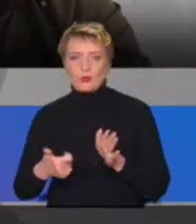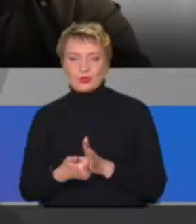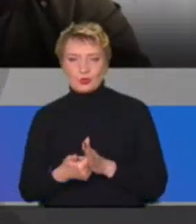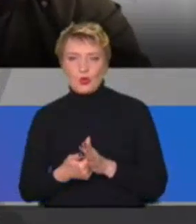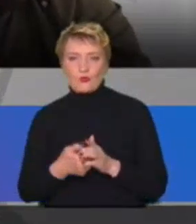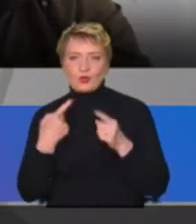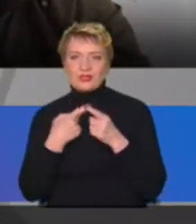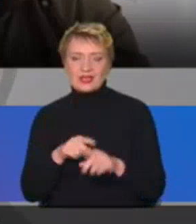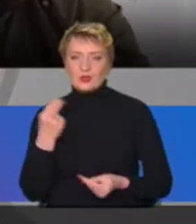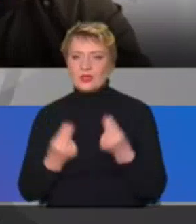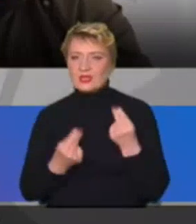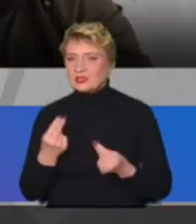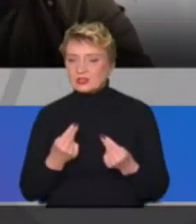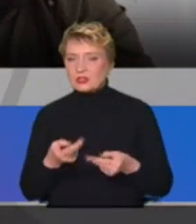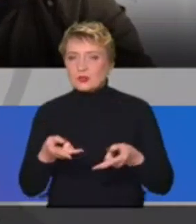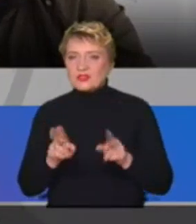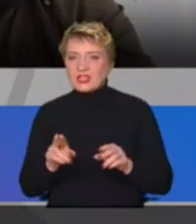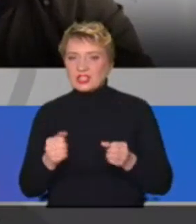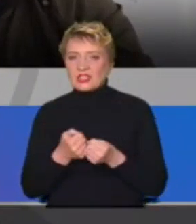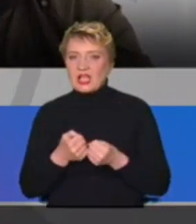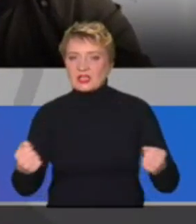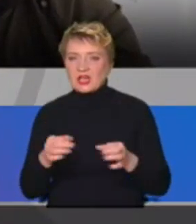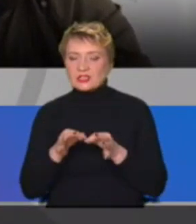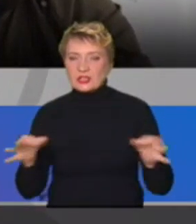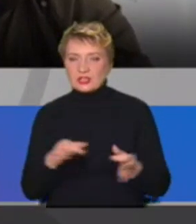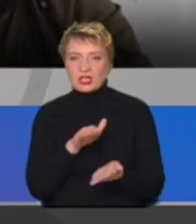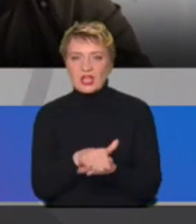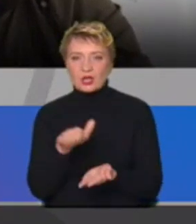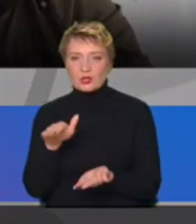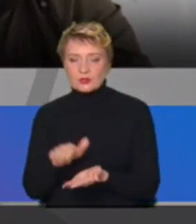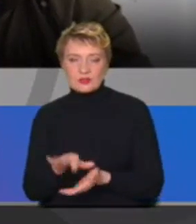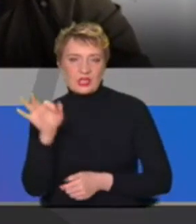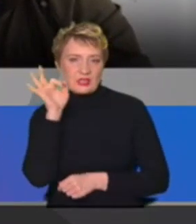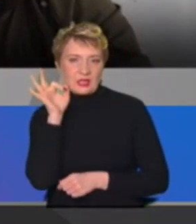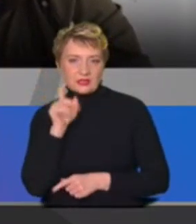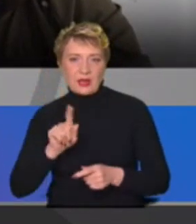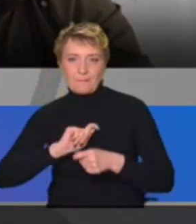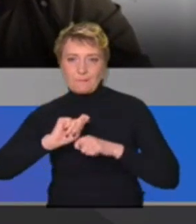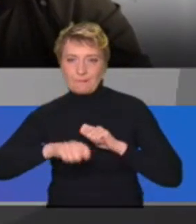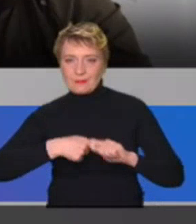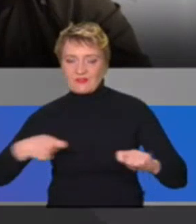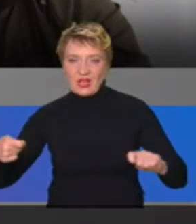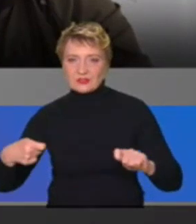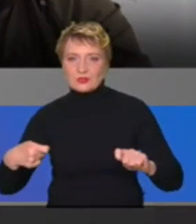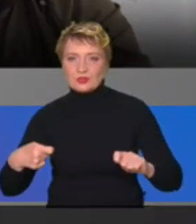не цураються того, щоб залишати розтяжки навіть на кладовищах, на могилах людей прив'язують там навіть до